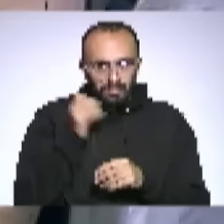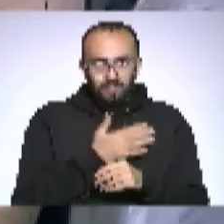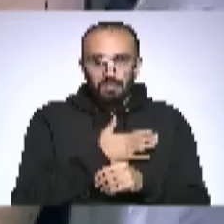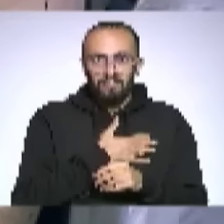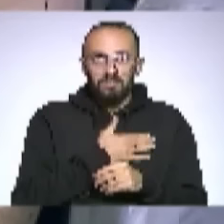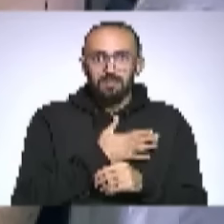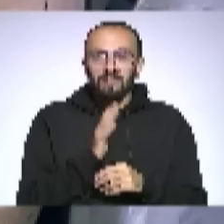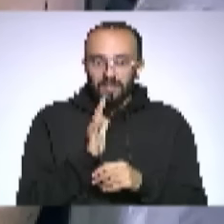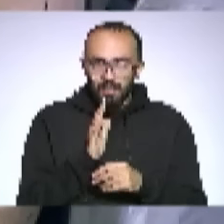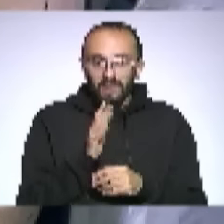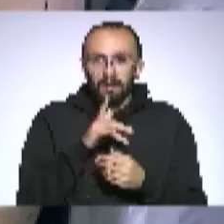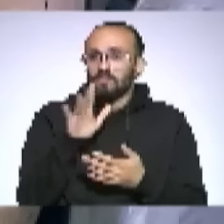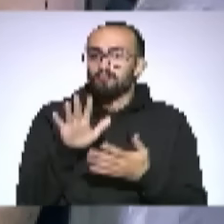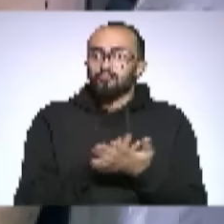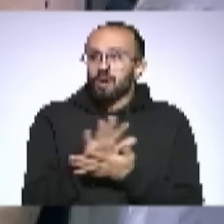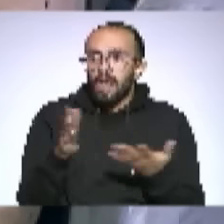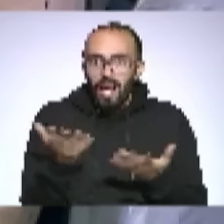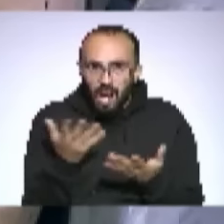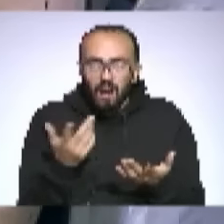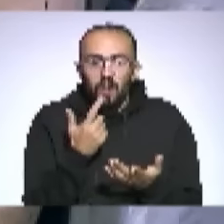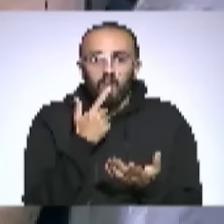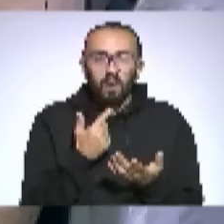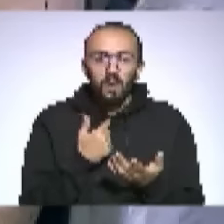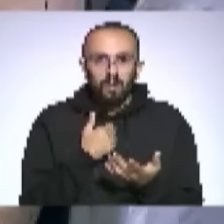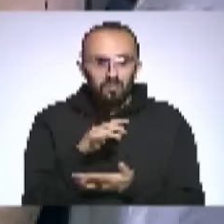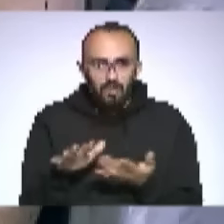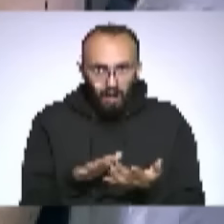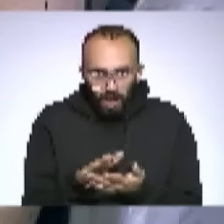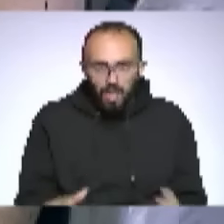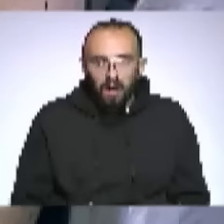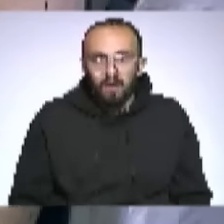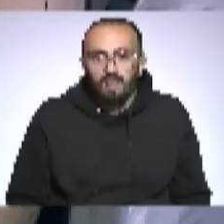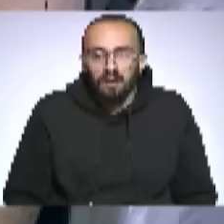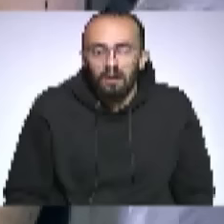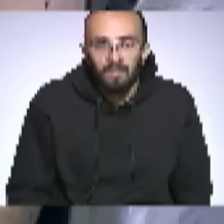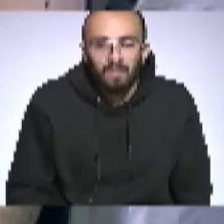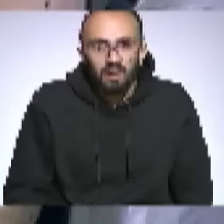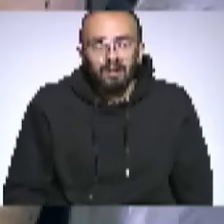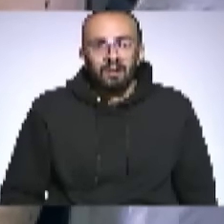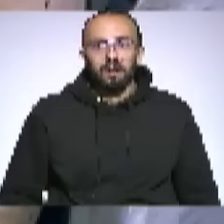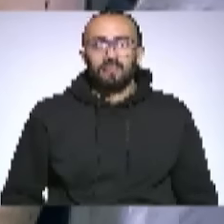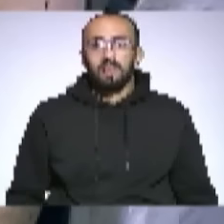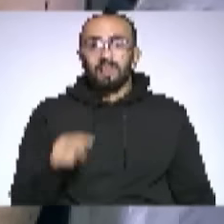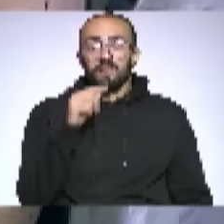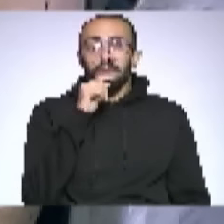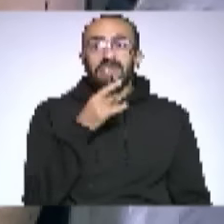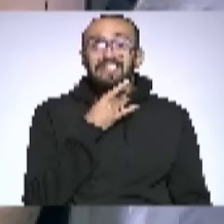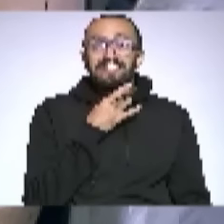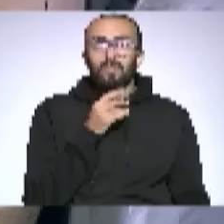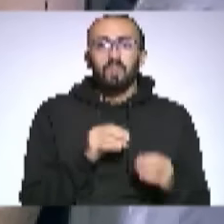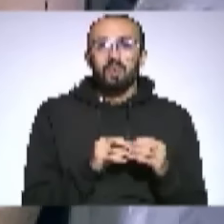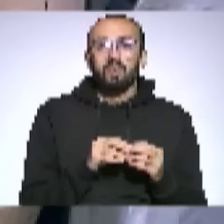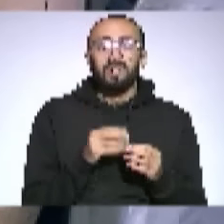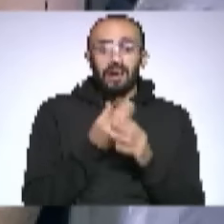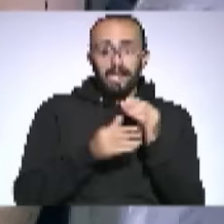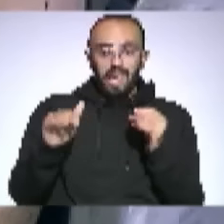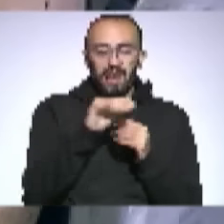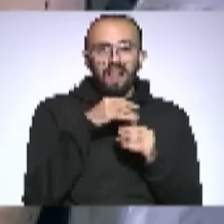انا كل ما بتحصل مشكله يا سيدنا كل ما بتحصل مشكله انا هي ضغطه عليا بحاجه واحده ان هي عارفه ان انا العيال ماعرفش